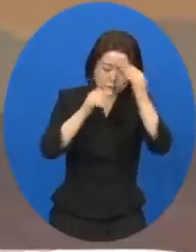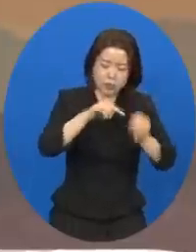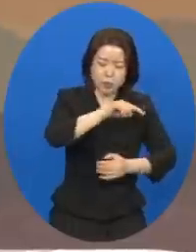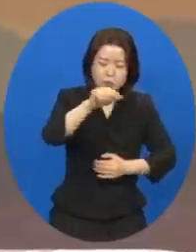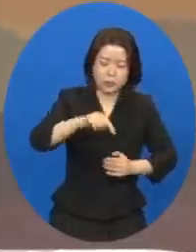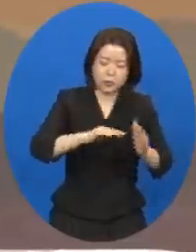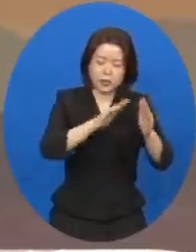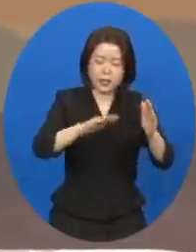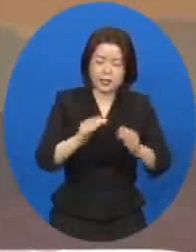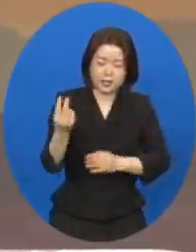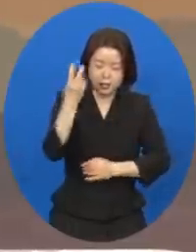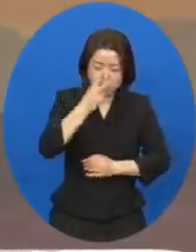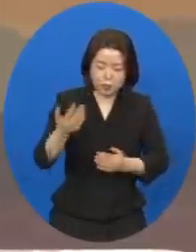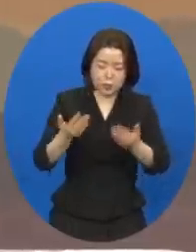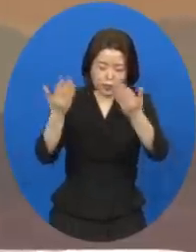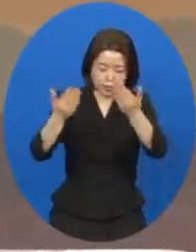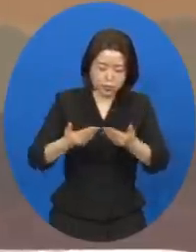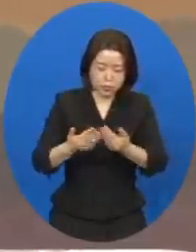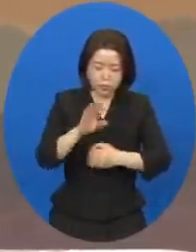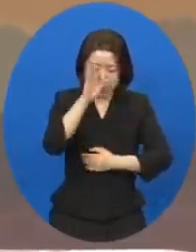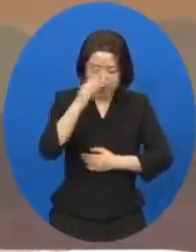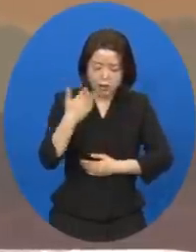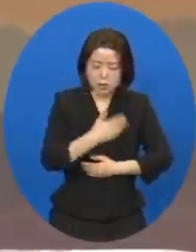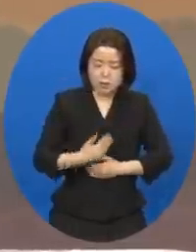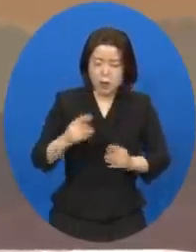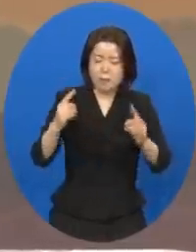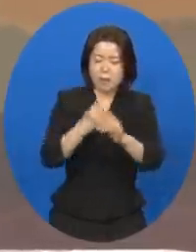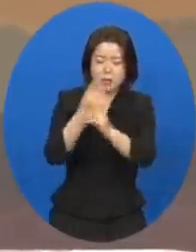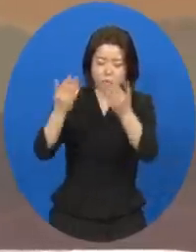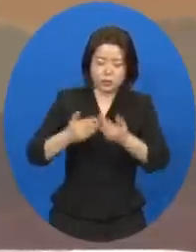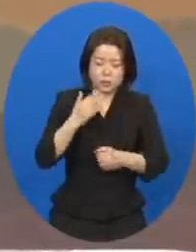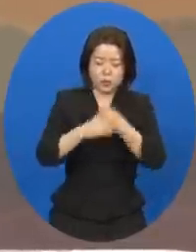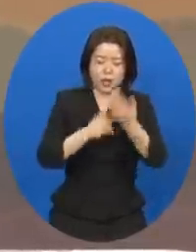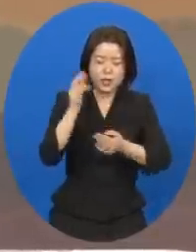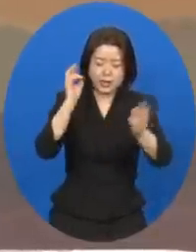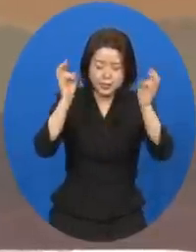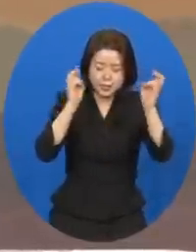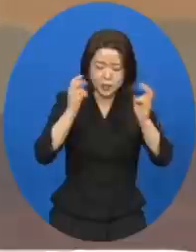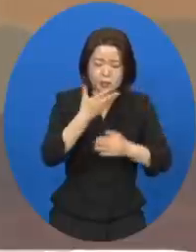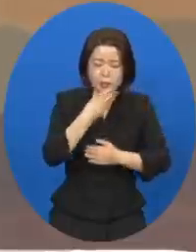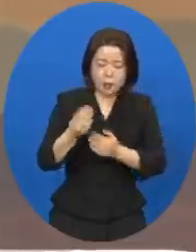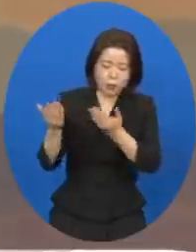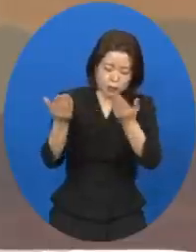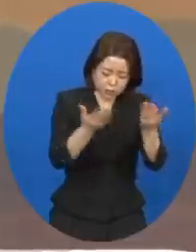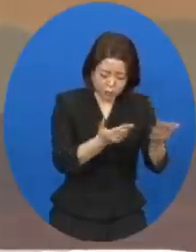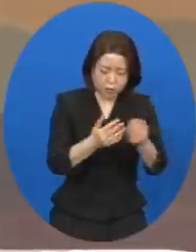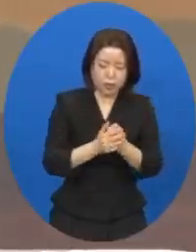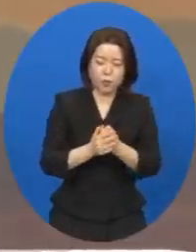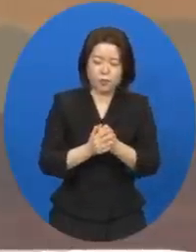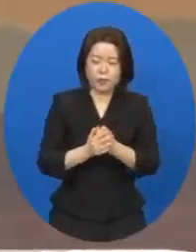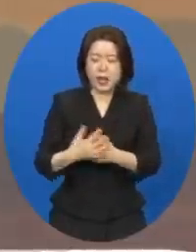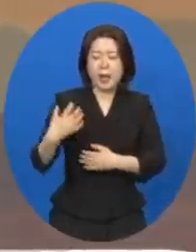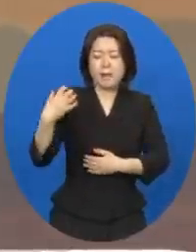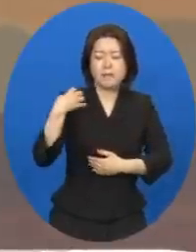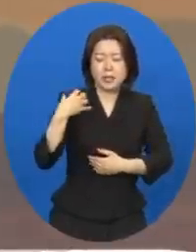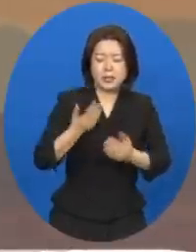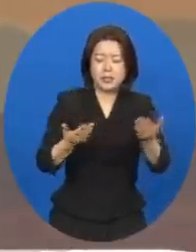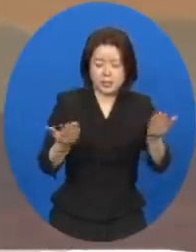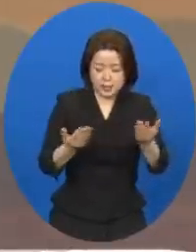지키시고 병든 몸을 고치시고 하나님 기업에 복을 주소서. 하나님 맡은 사명